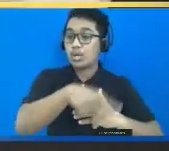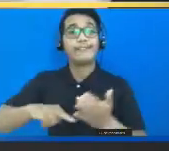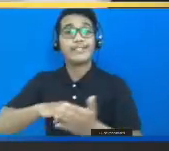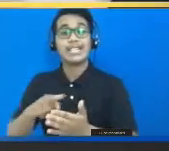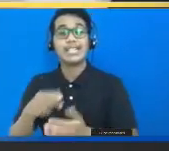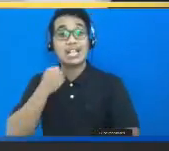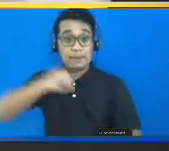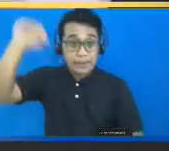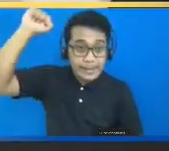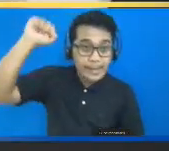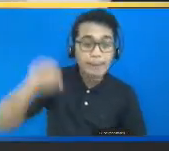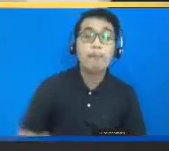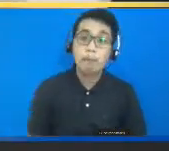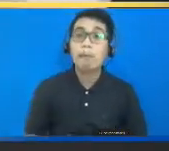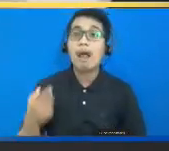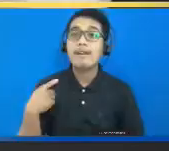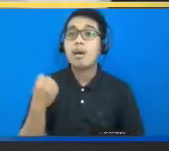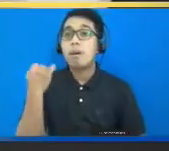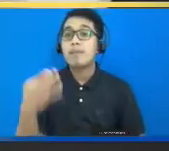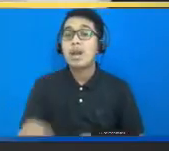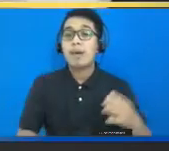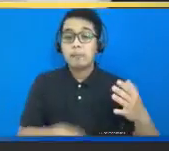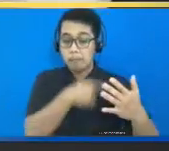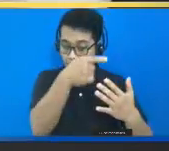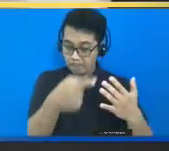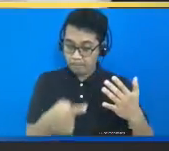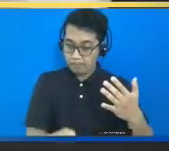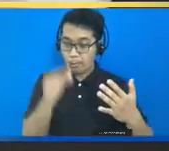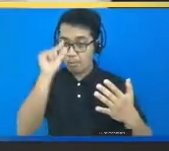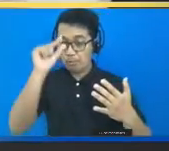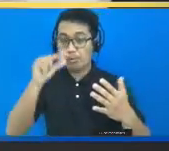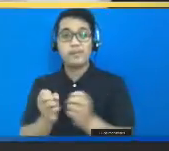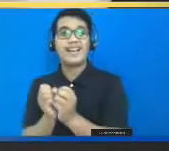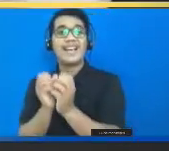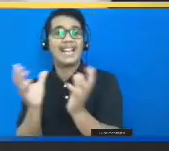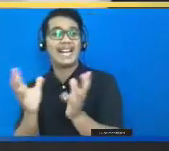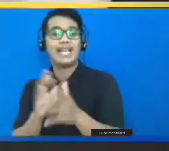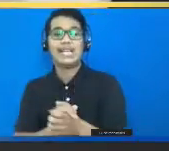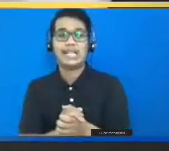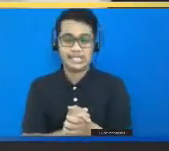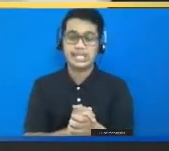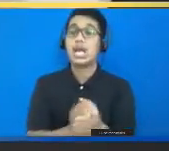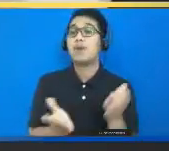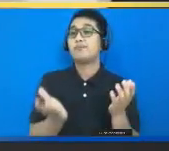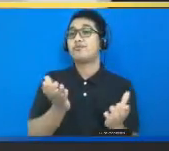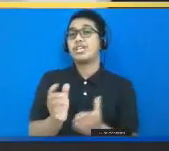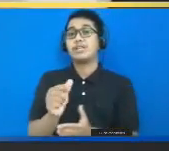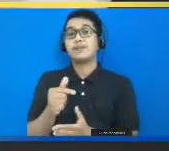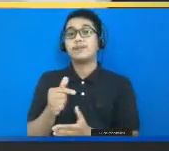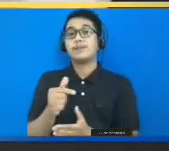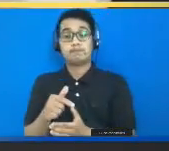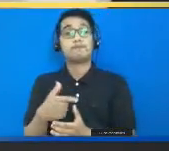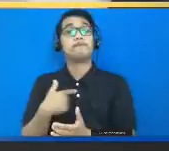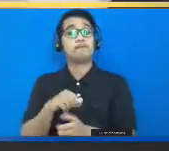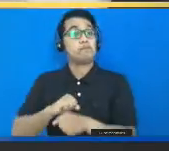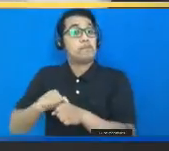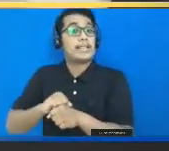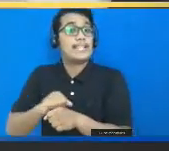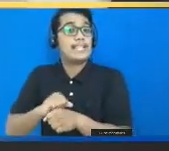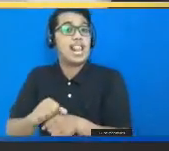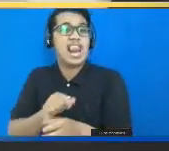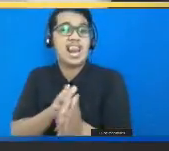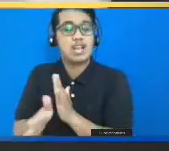kan kita juga ada beberapa poin yang untuk pengembangan kampus mereka Nah ini mungkin eh sebagai pelaku lapangan ya yang benar-benar